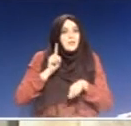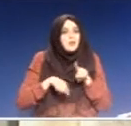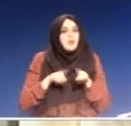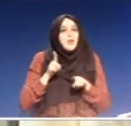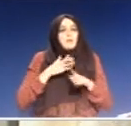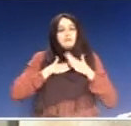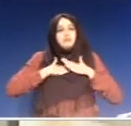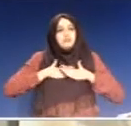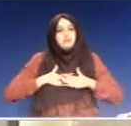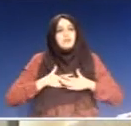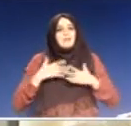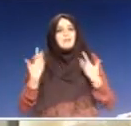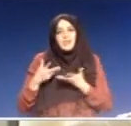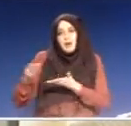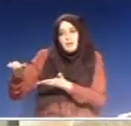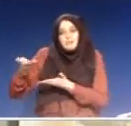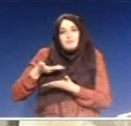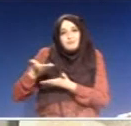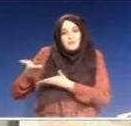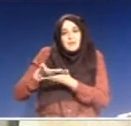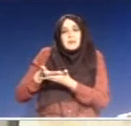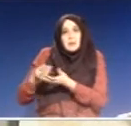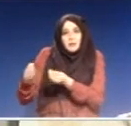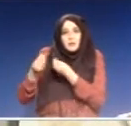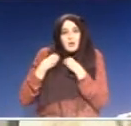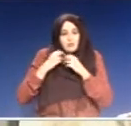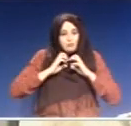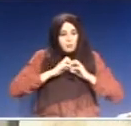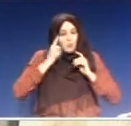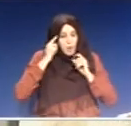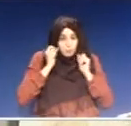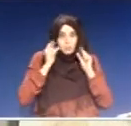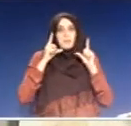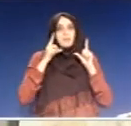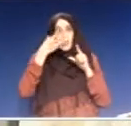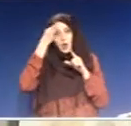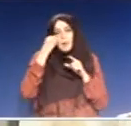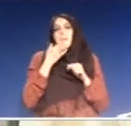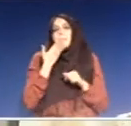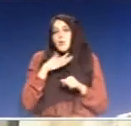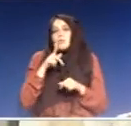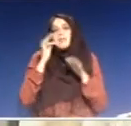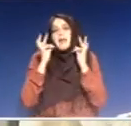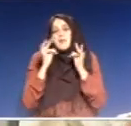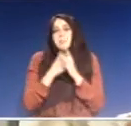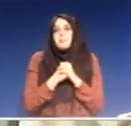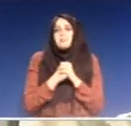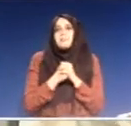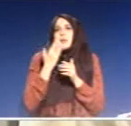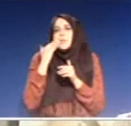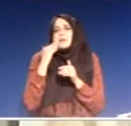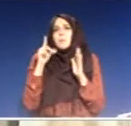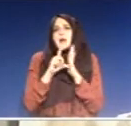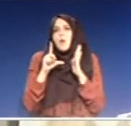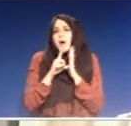مطمئن تمام الاطمئنان. لذلك نجد في القوانين الجزائرية على سبيل المثال، وليس على سبيل الحصر، نجد